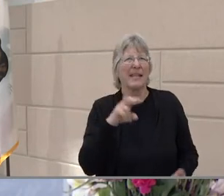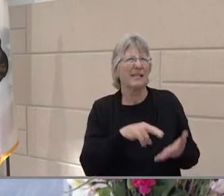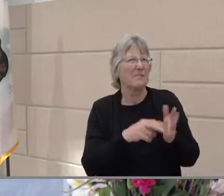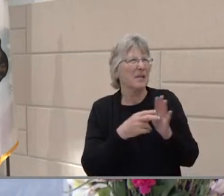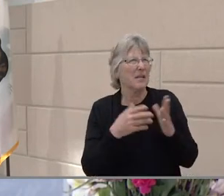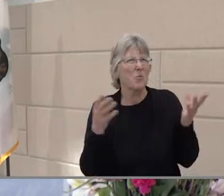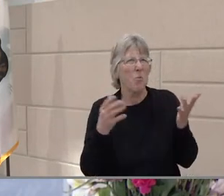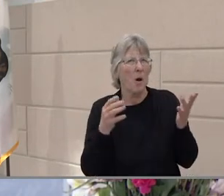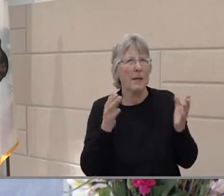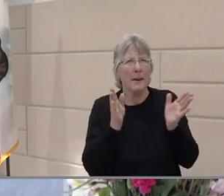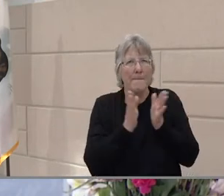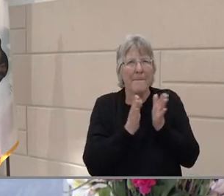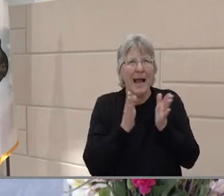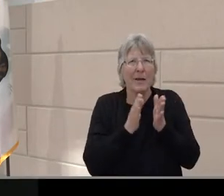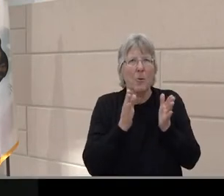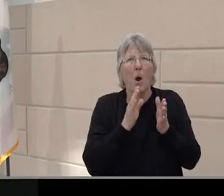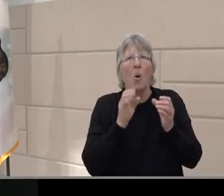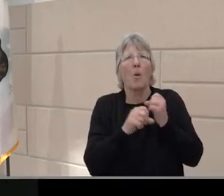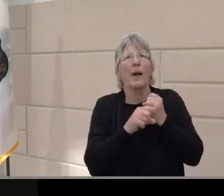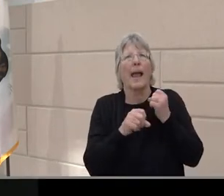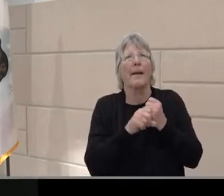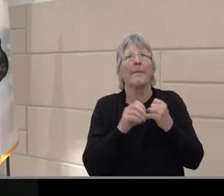ដែលយើងបានធ្វើជោគជ័យរួចមកហើយ